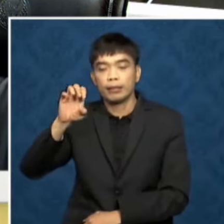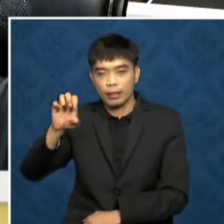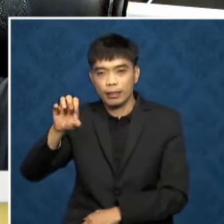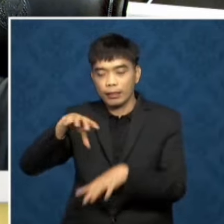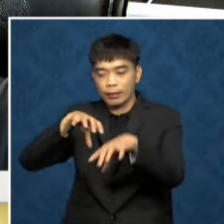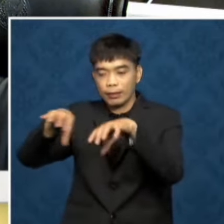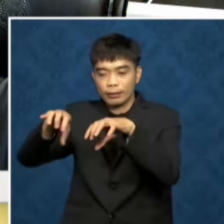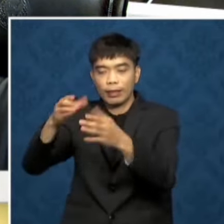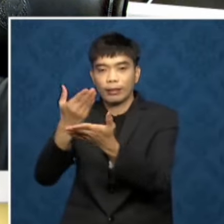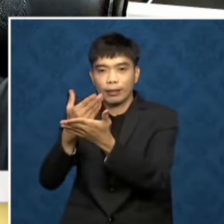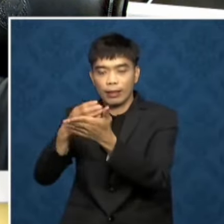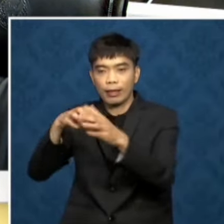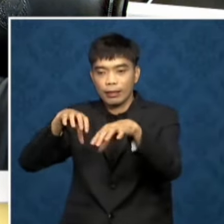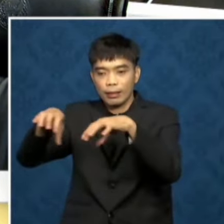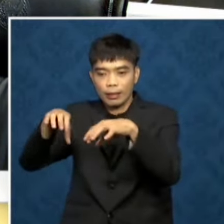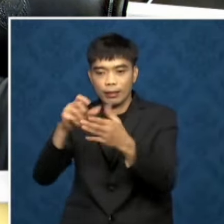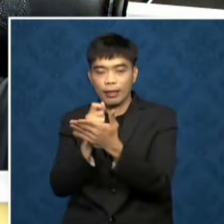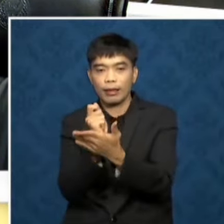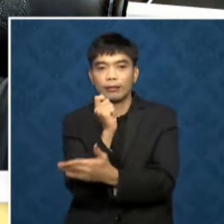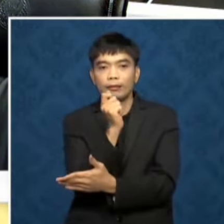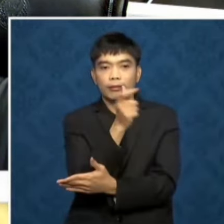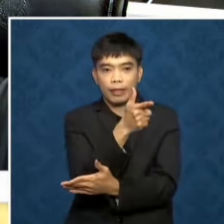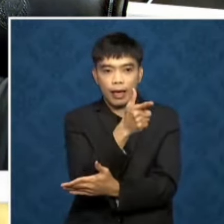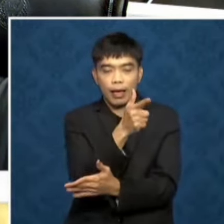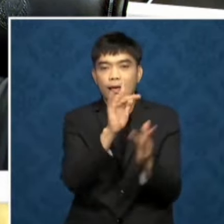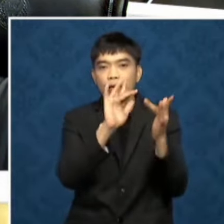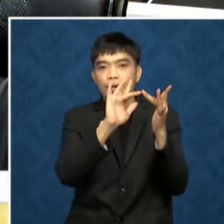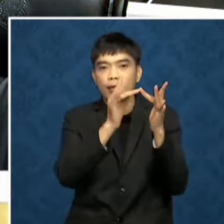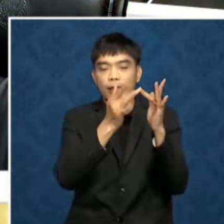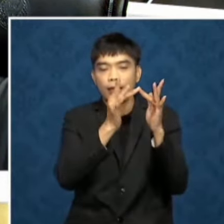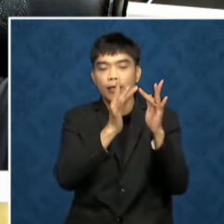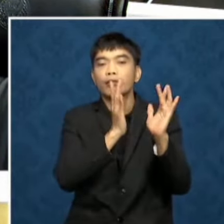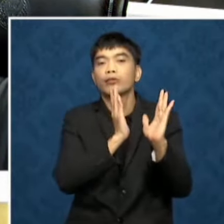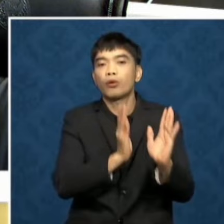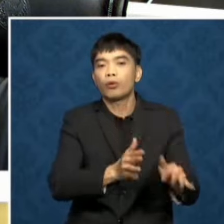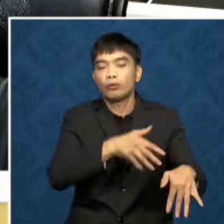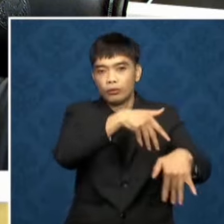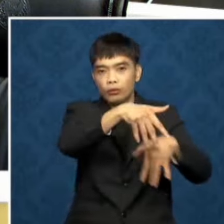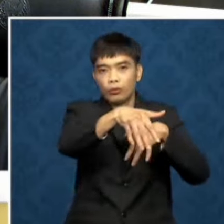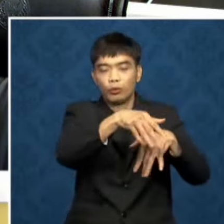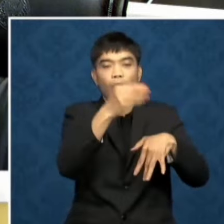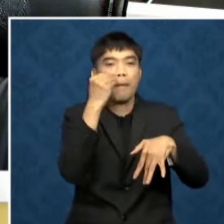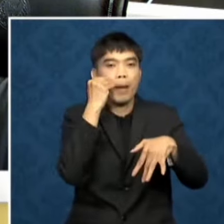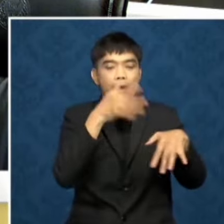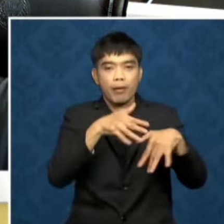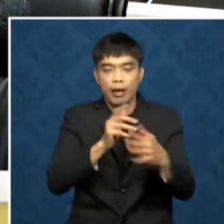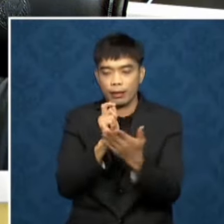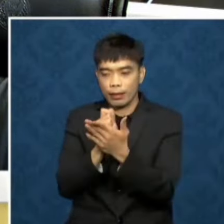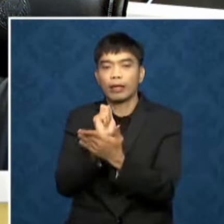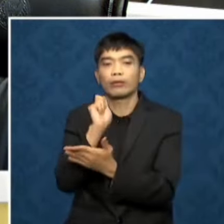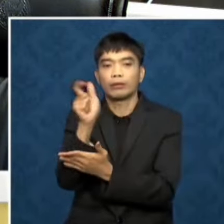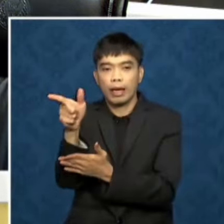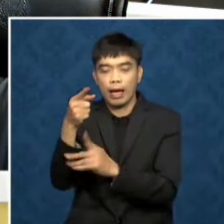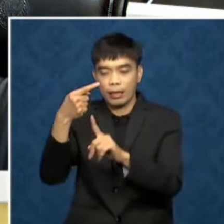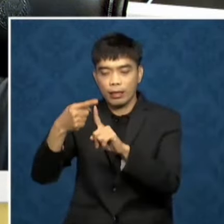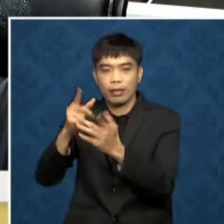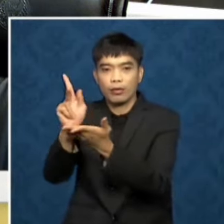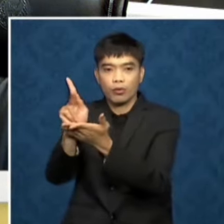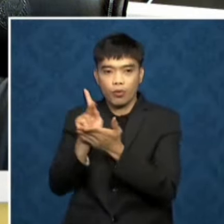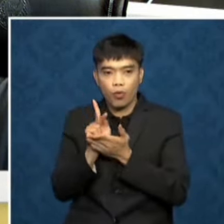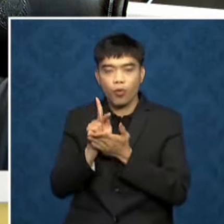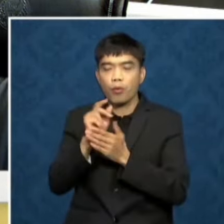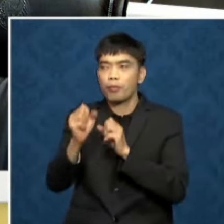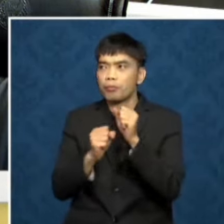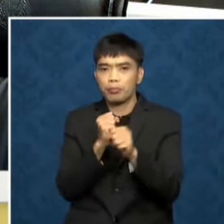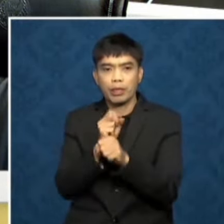เพื่อใช้หนี้ NT ในโครงการเน็ตประชารัฐจริงๆแล้วติดหนี้อยู่ประมาณ 5,700 ล้านนะครับท่านประธานงบ